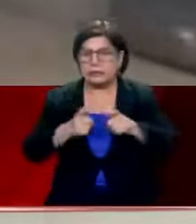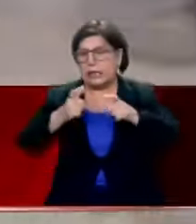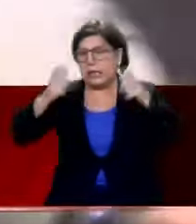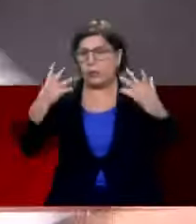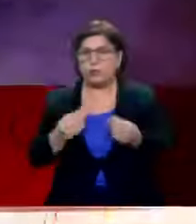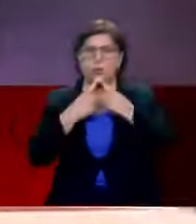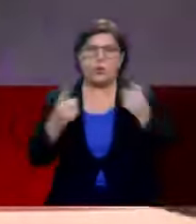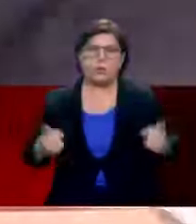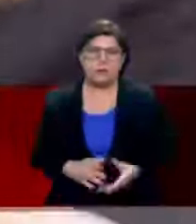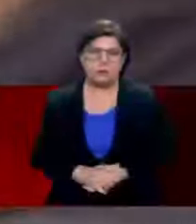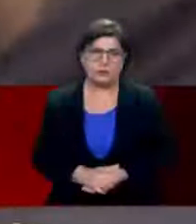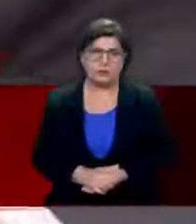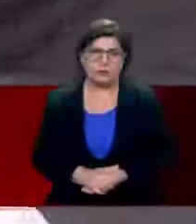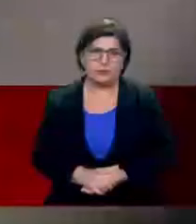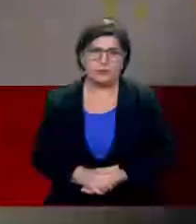geliştiğini söyledi.